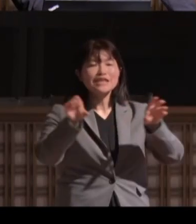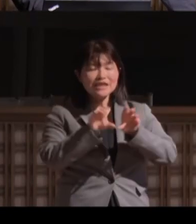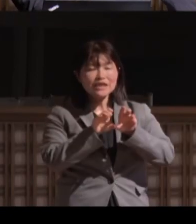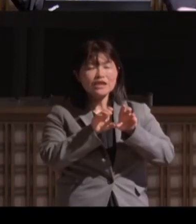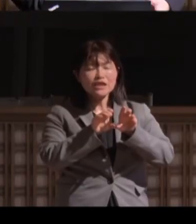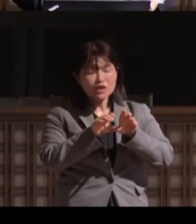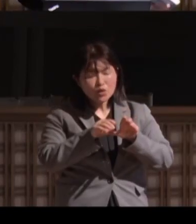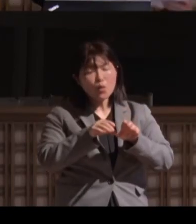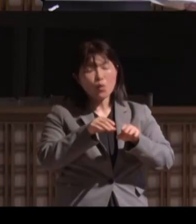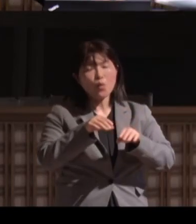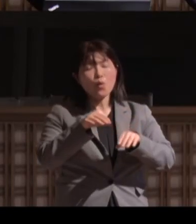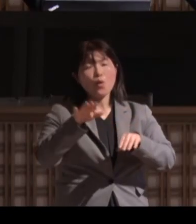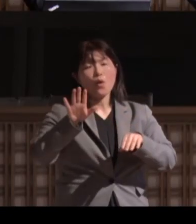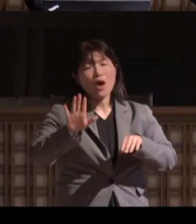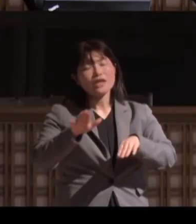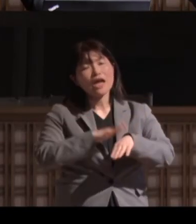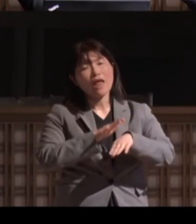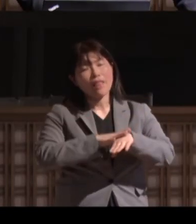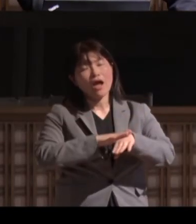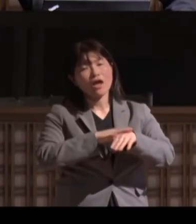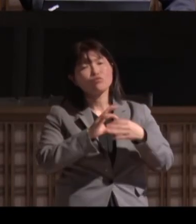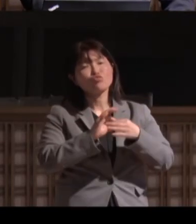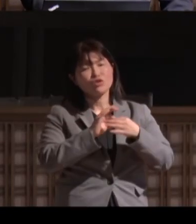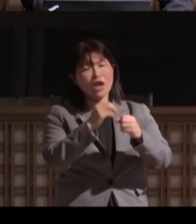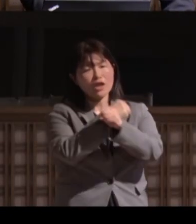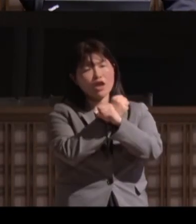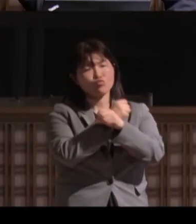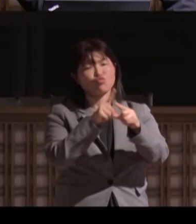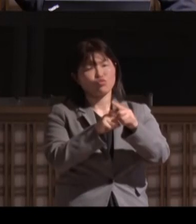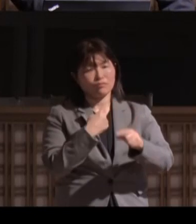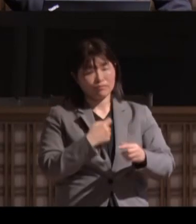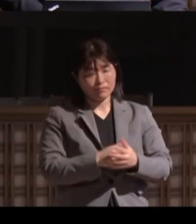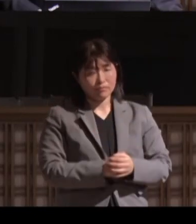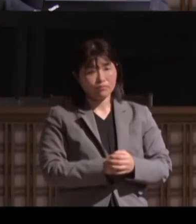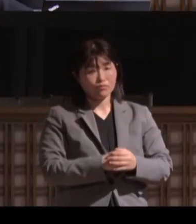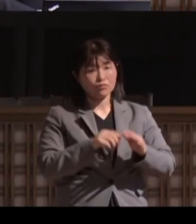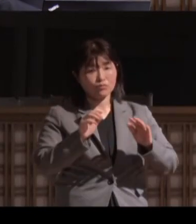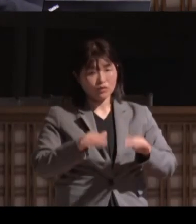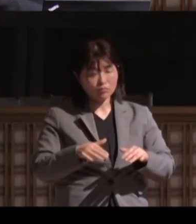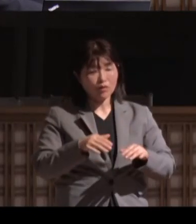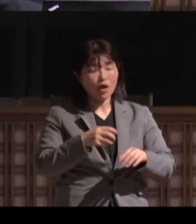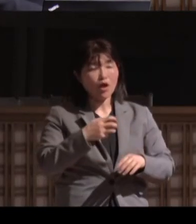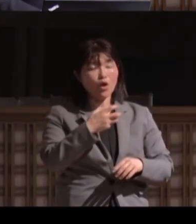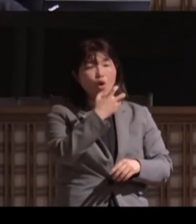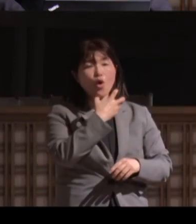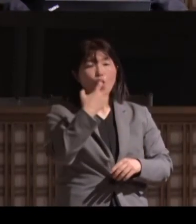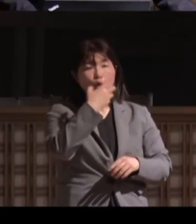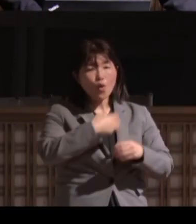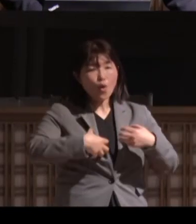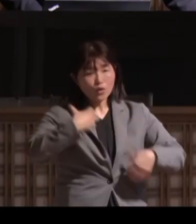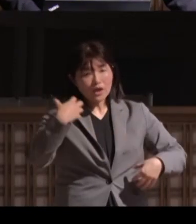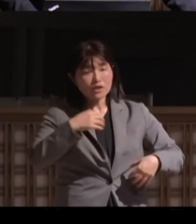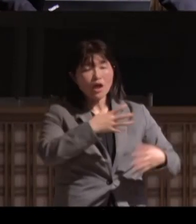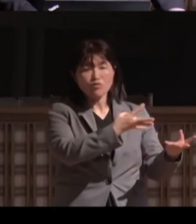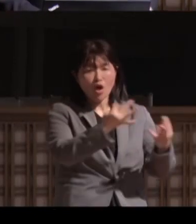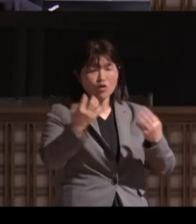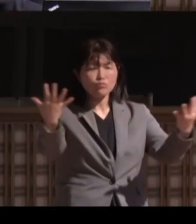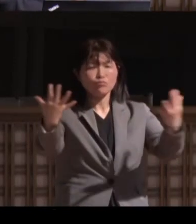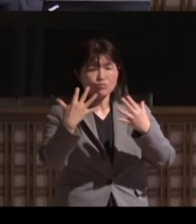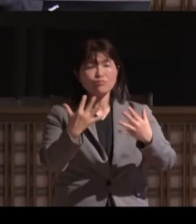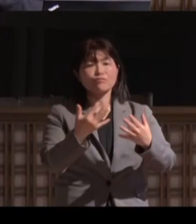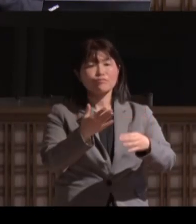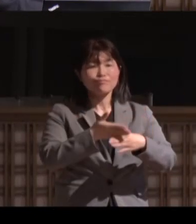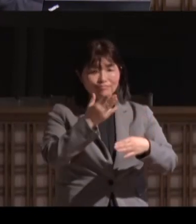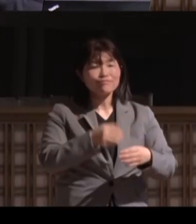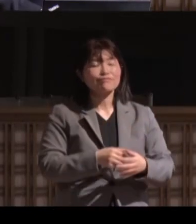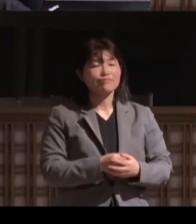ねあり方に関する研究を多くやっておりますまた本日会場には多くの高校生さん生徒さんいらっしゃるようですけど